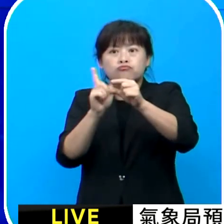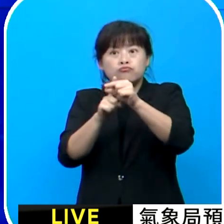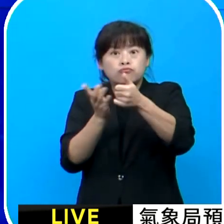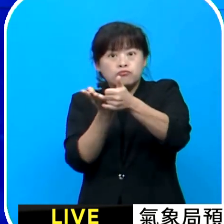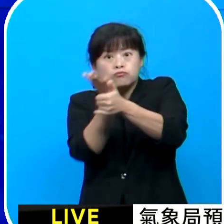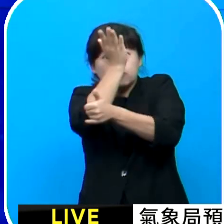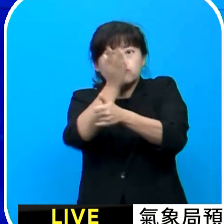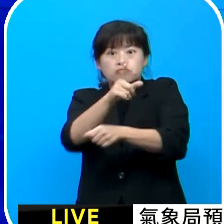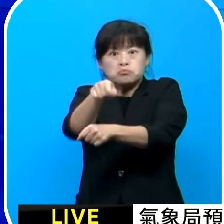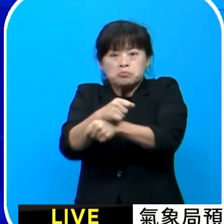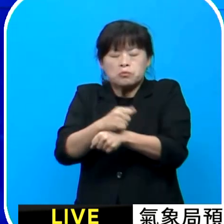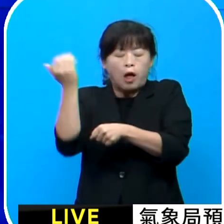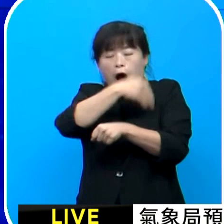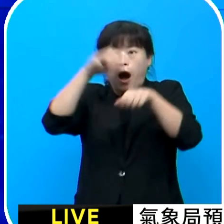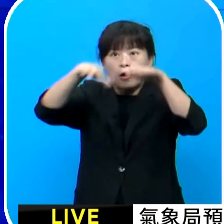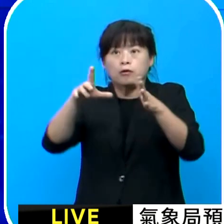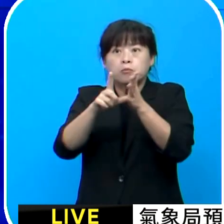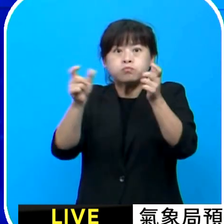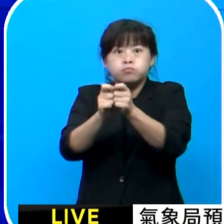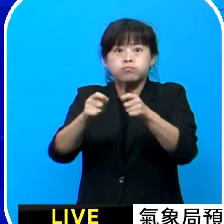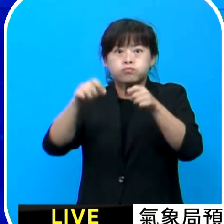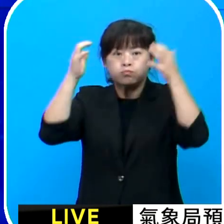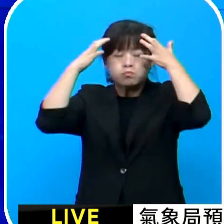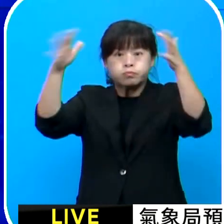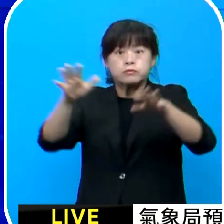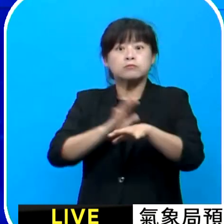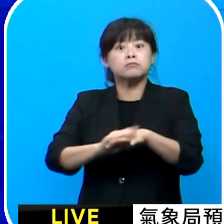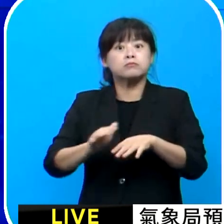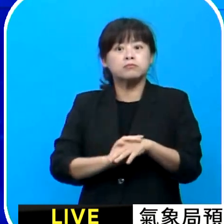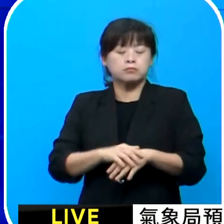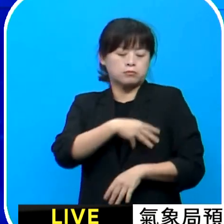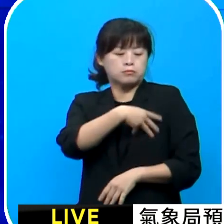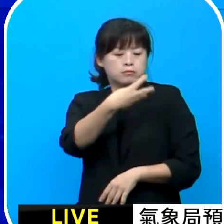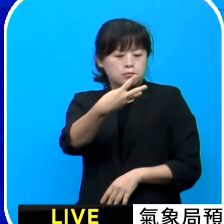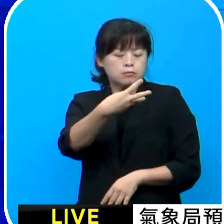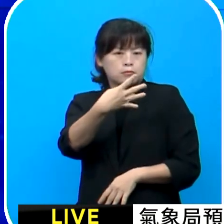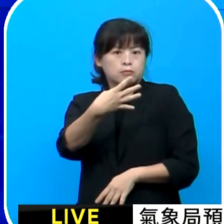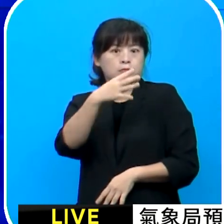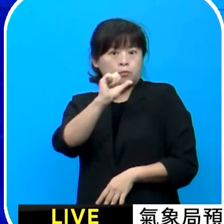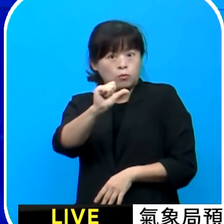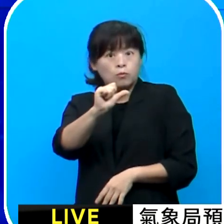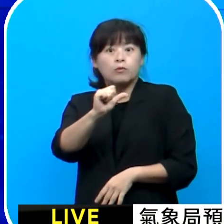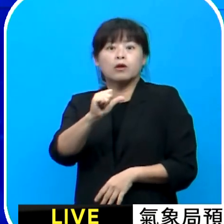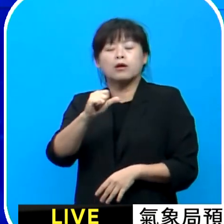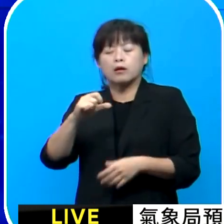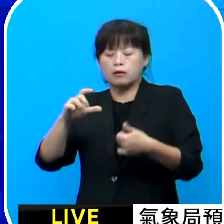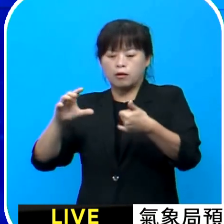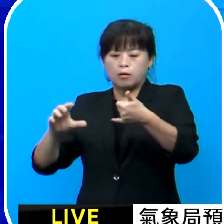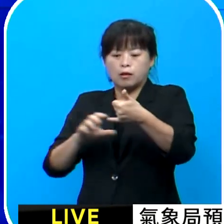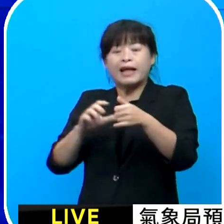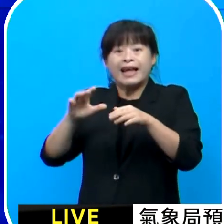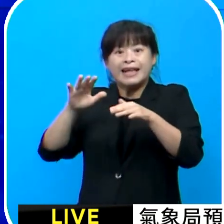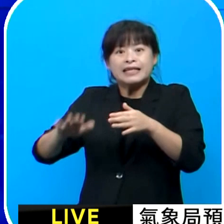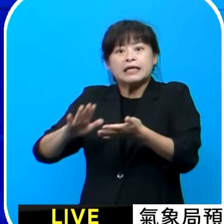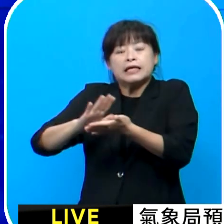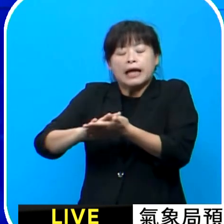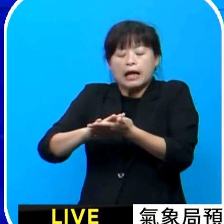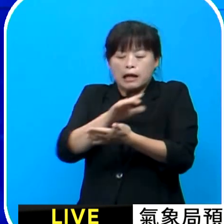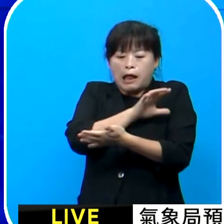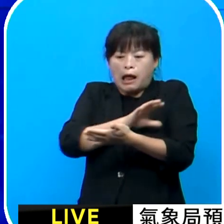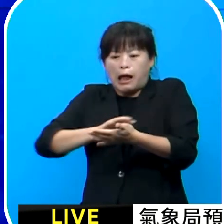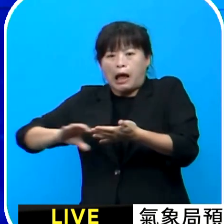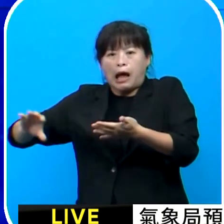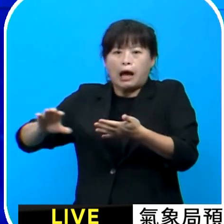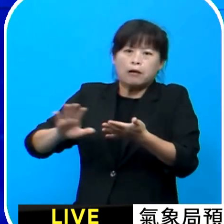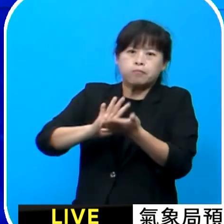要注意局部大雨或短延时的豪雨。而礼拜三到礼拜五，台湾位在低压带间，环境相当不